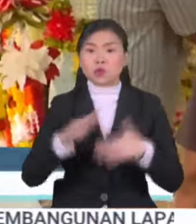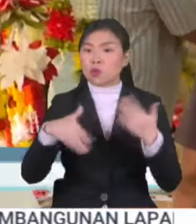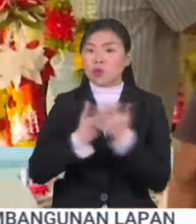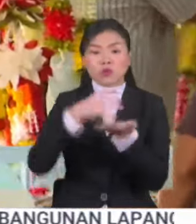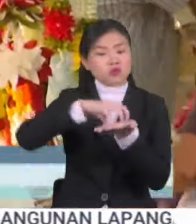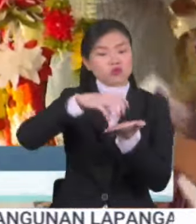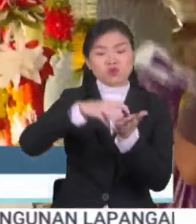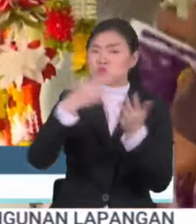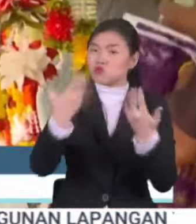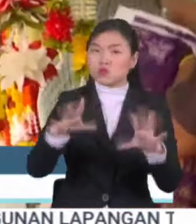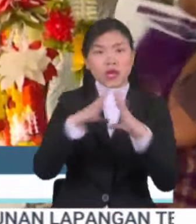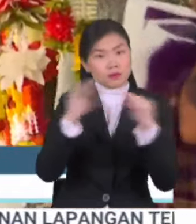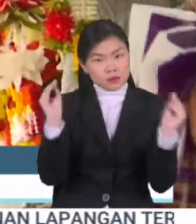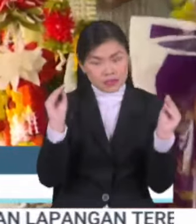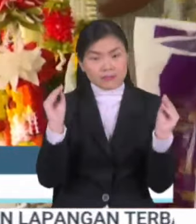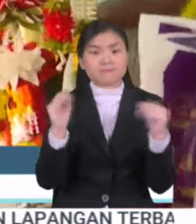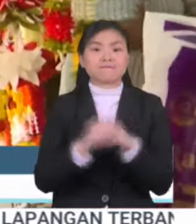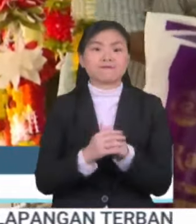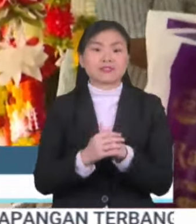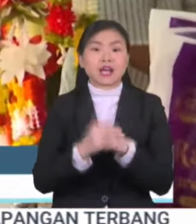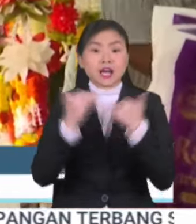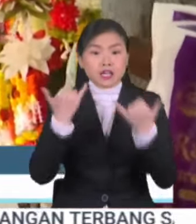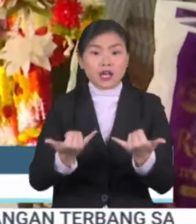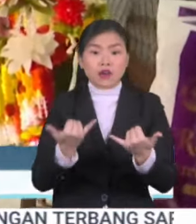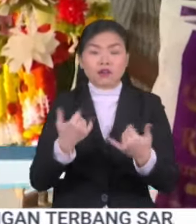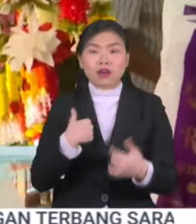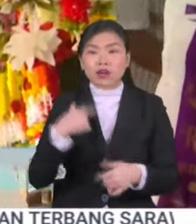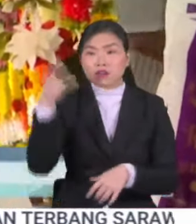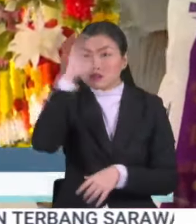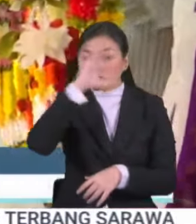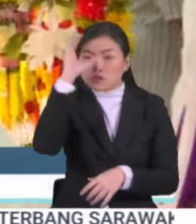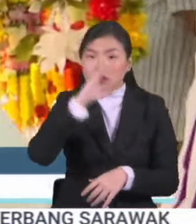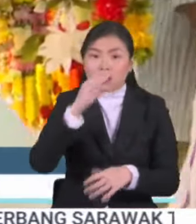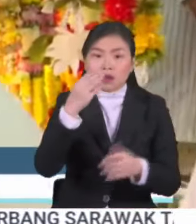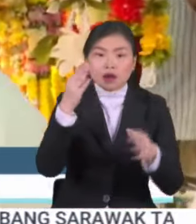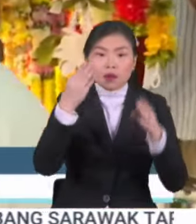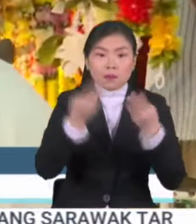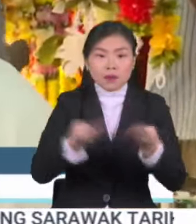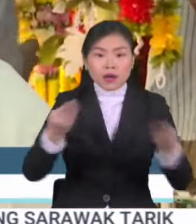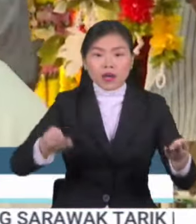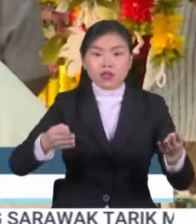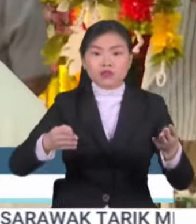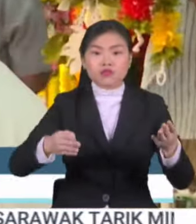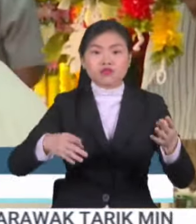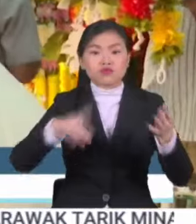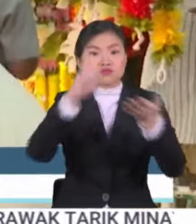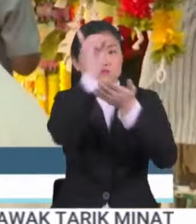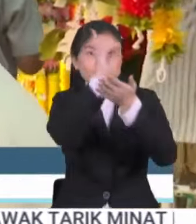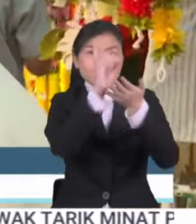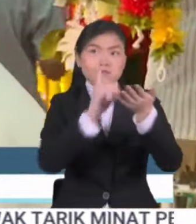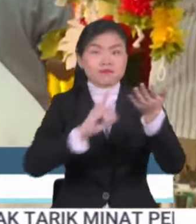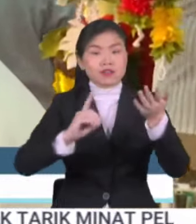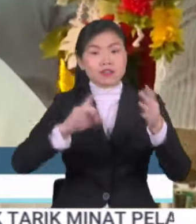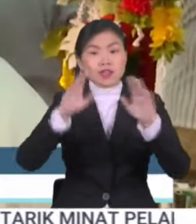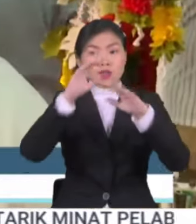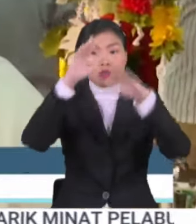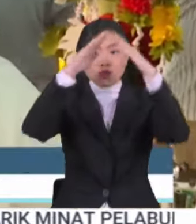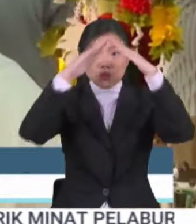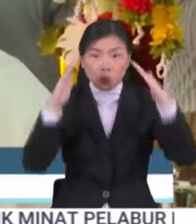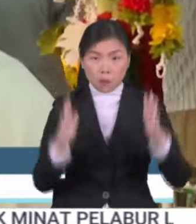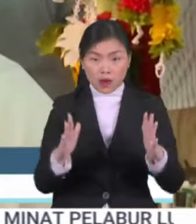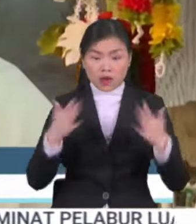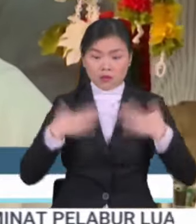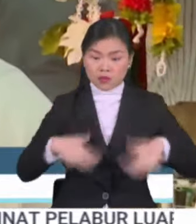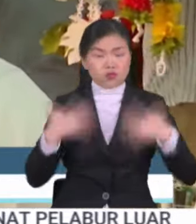sudah dibuat. Sekarang saya tengah cari barang untuk dekorasi rumah. Dan baju pun semua dah beli, dah siap